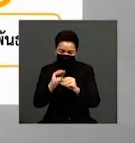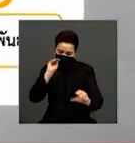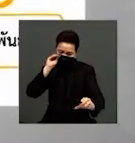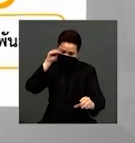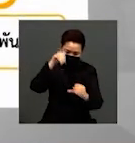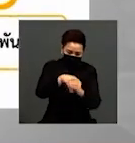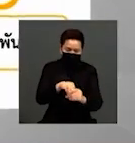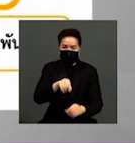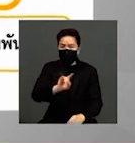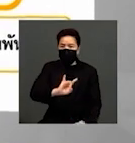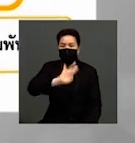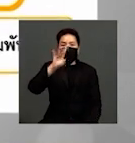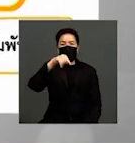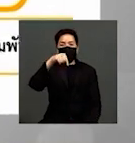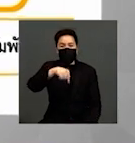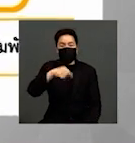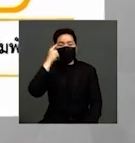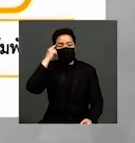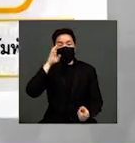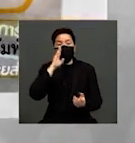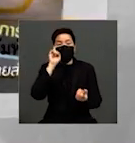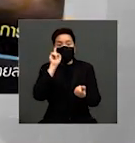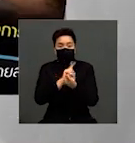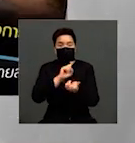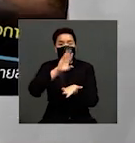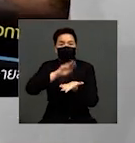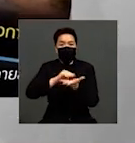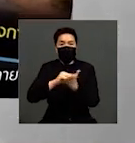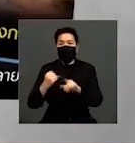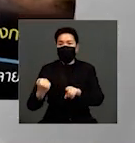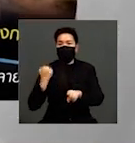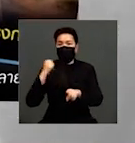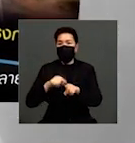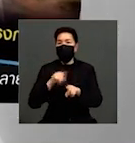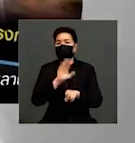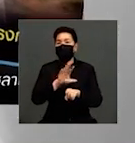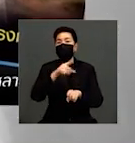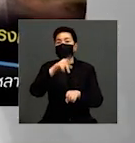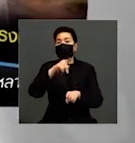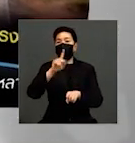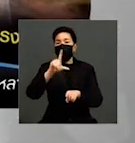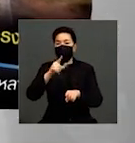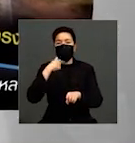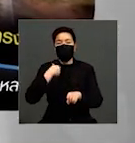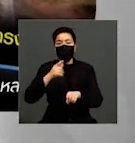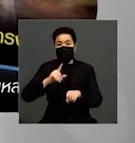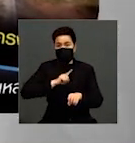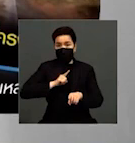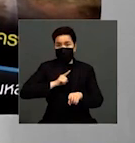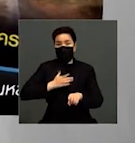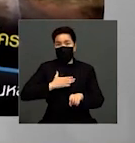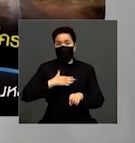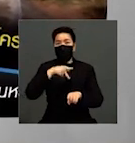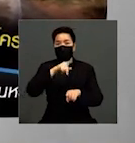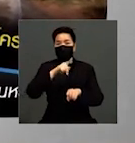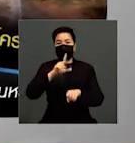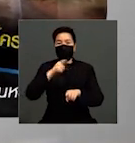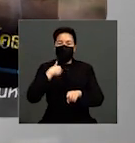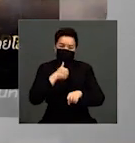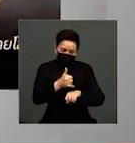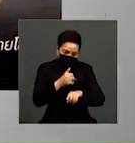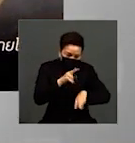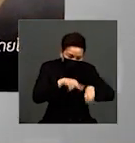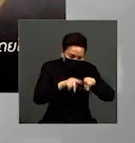ารถที่จะเข้าถึงข้อมูลหรือรู้ว่าเรามีช่องทางนี้แต่เขามีช่องทางอื่นเช่นคือโซเชียลอื่นที่เขาเล่นกันอยู่